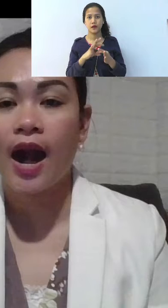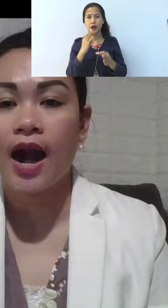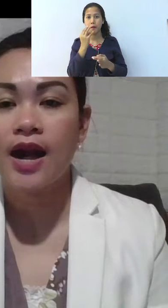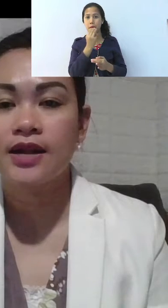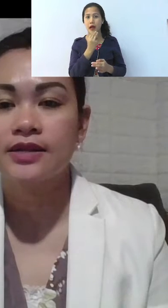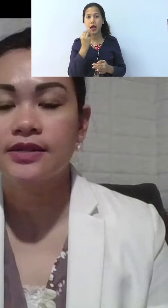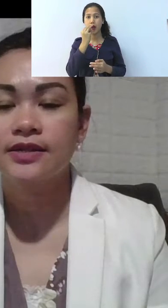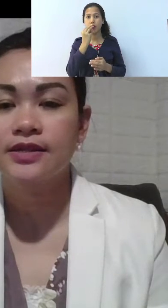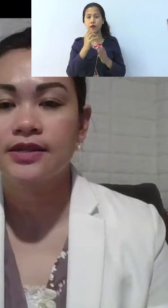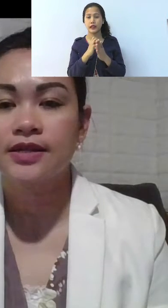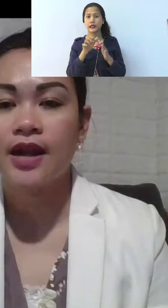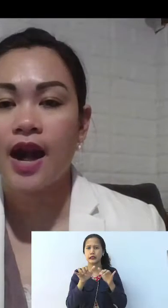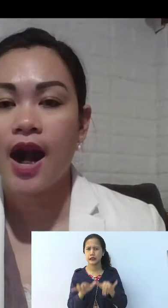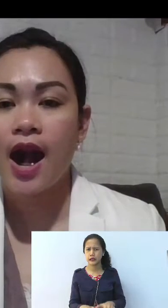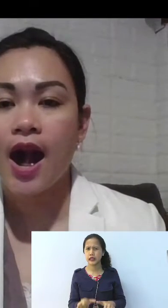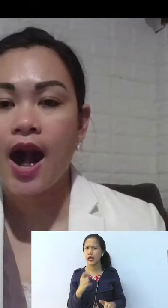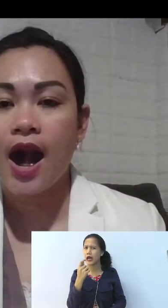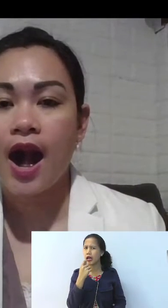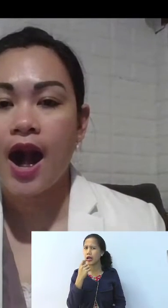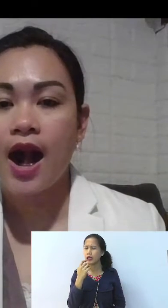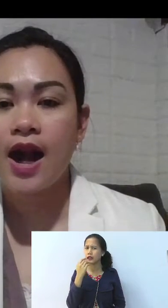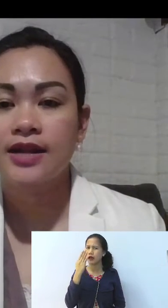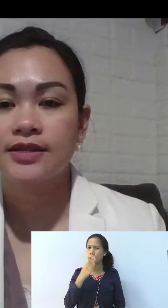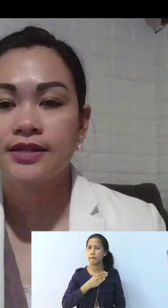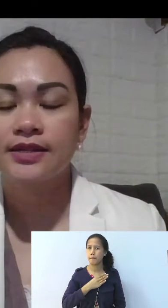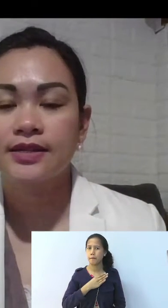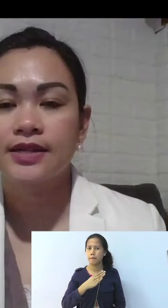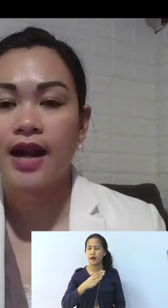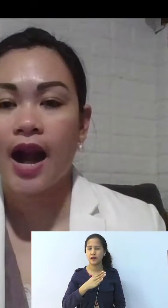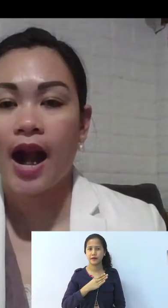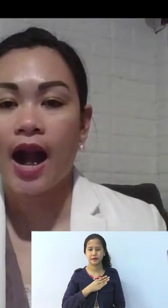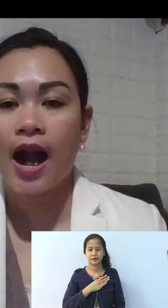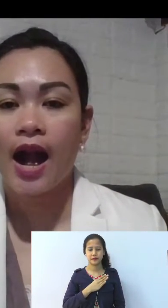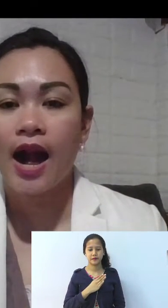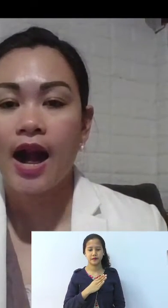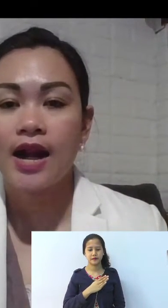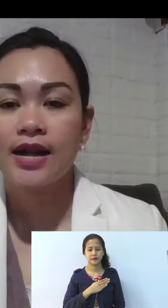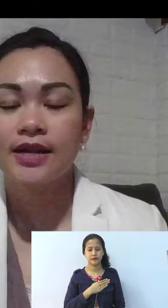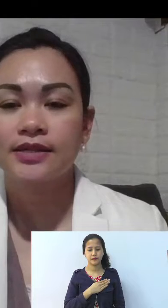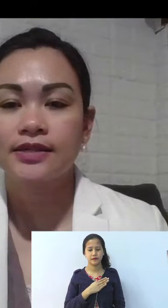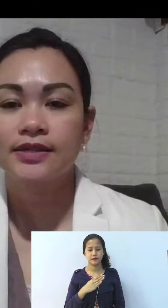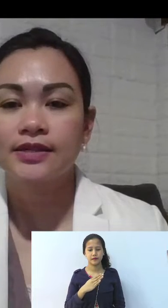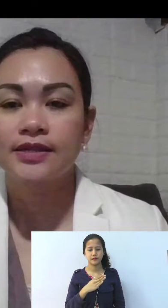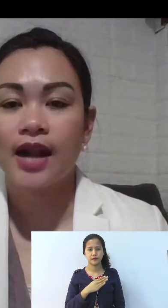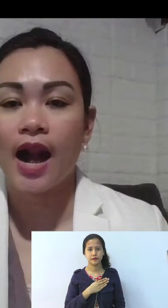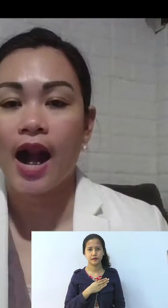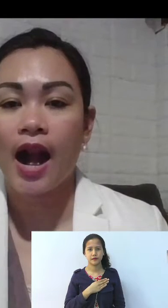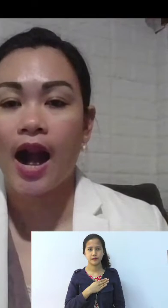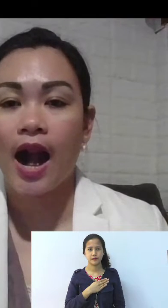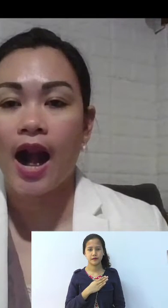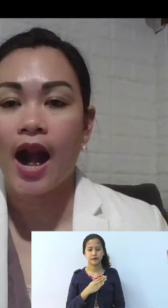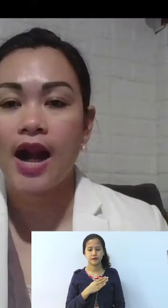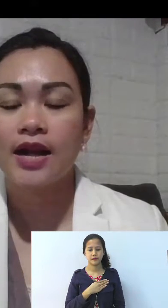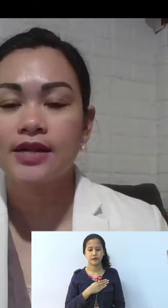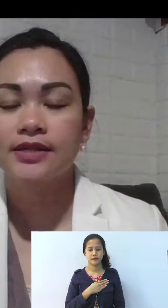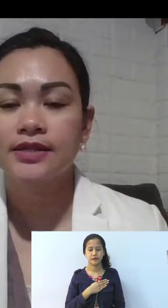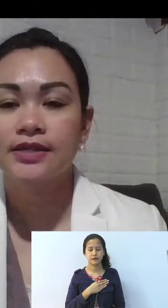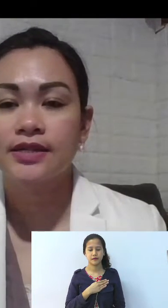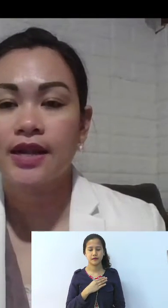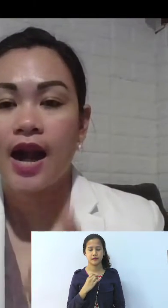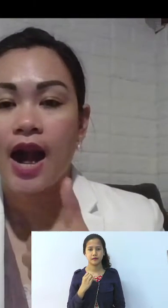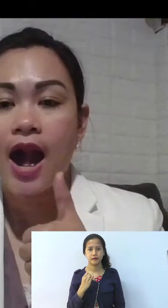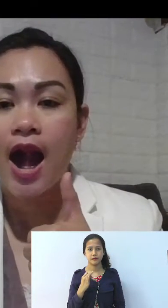Pangalawa naman po is bukasara naman ng bibig na ang dila nandun pa rin po sa taas. Naka-rest pa rin po sa taas.